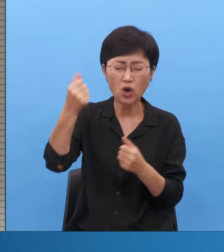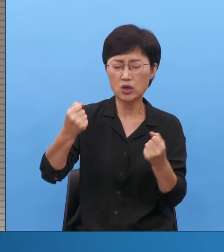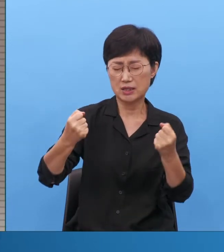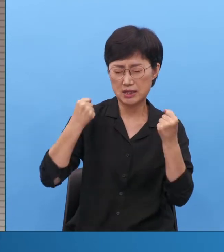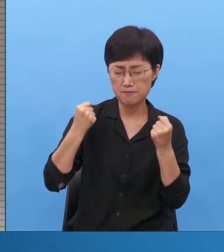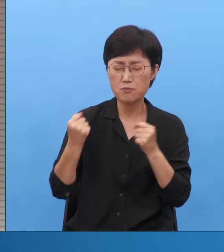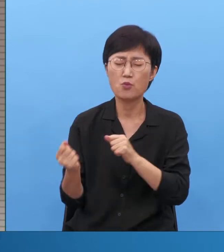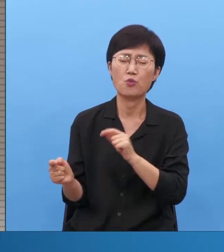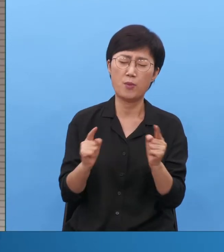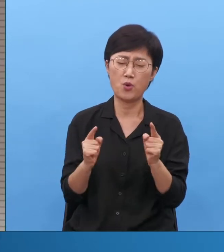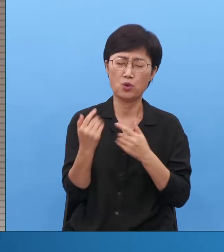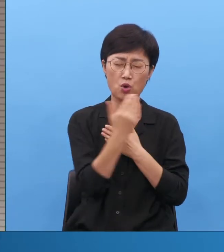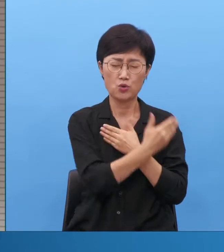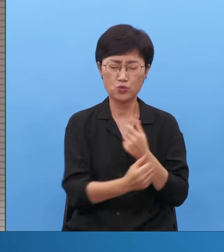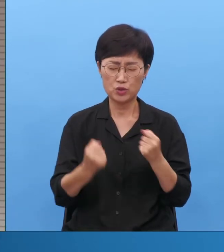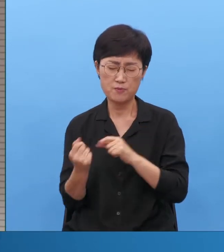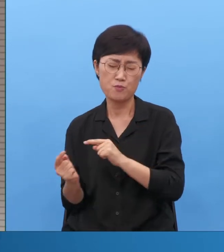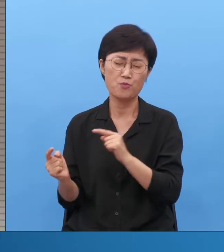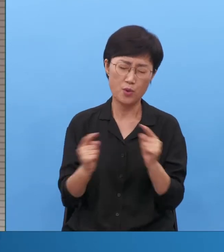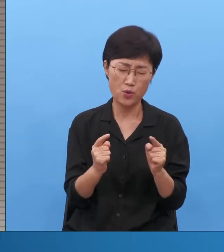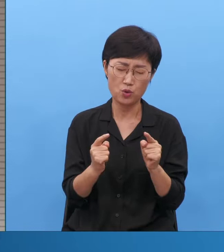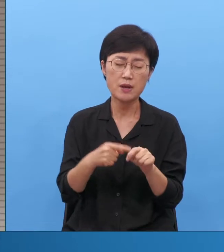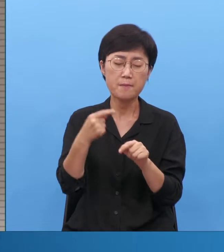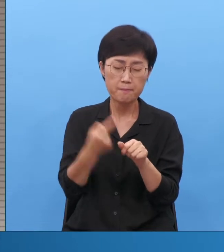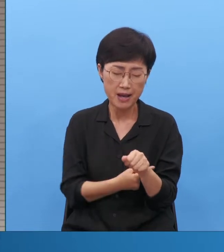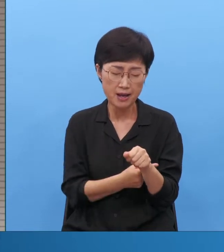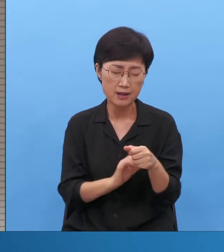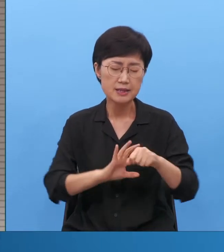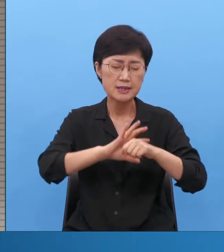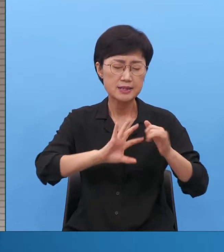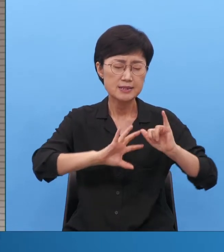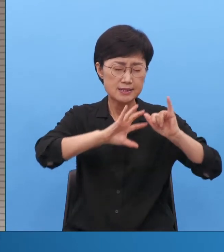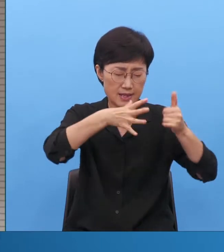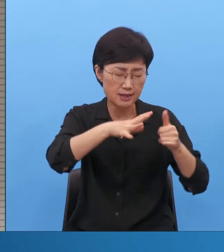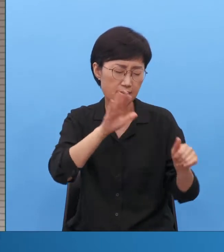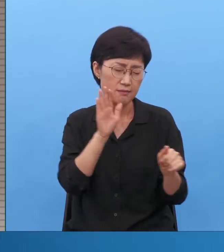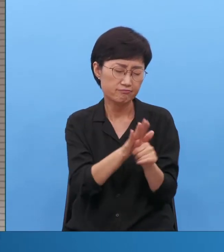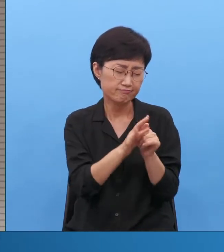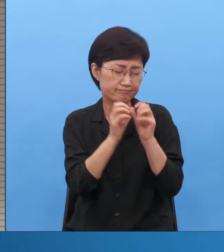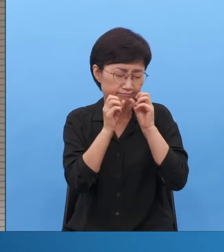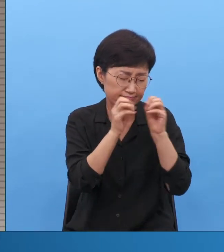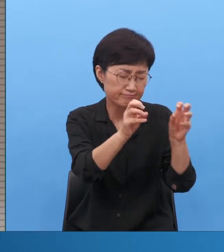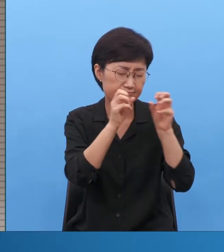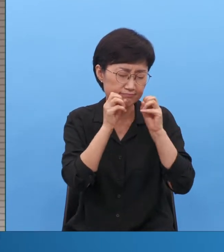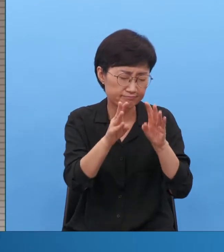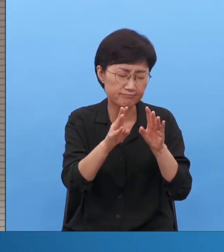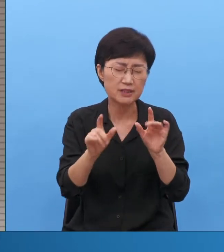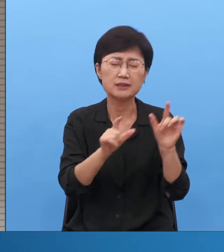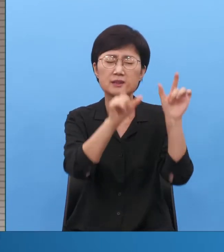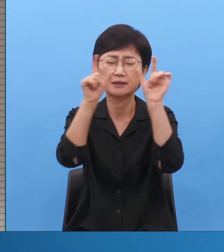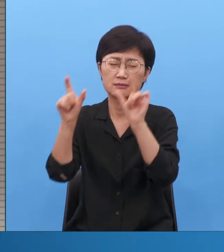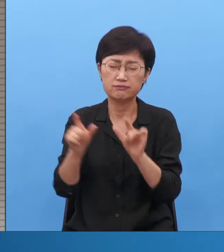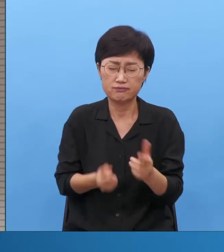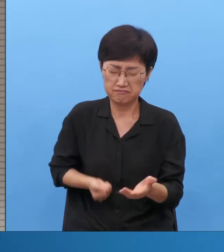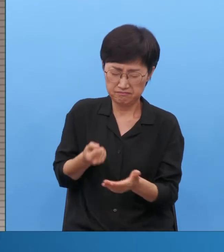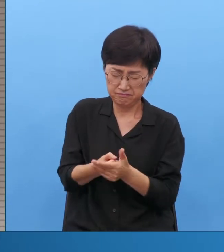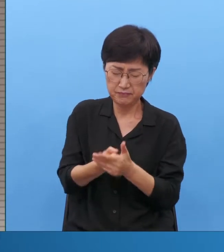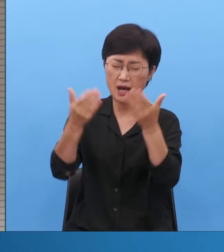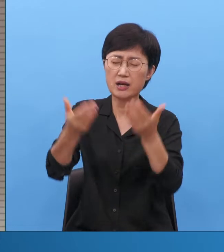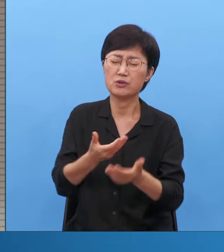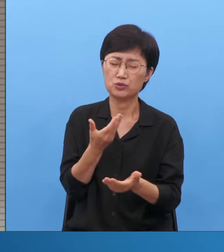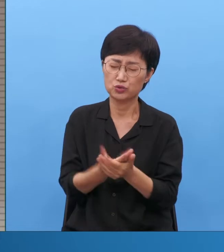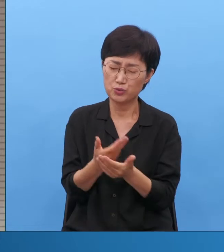얻고 세상 살리는 증거를 허락하여 주옵소서. May all of your people receive evidence to save the world through the restoration of their